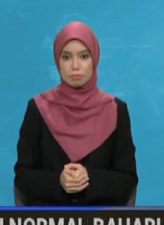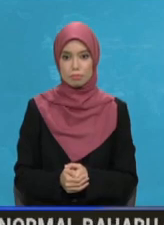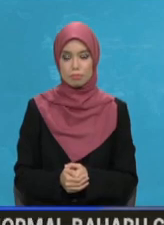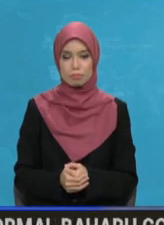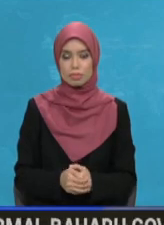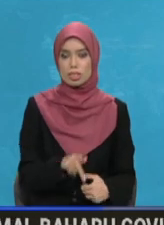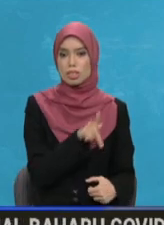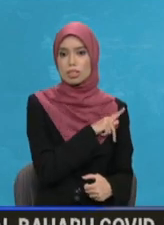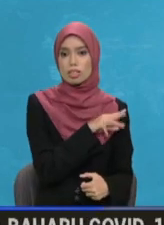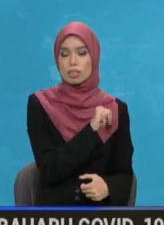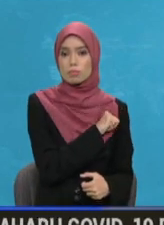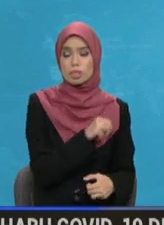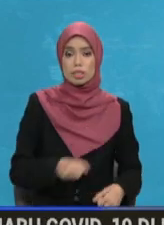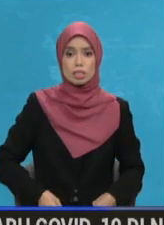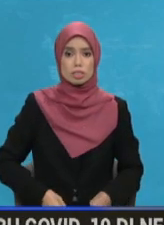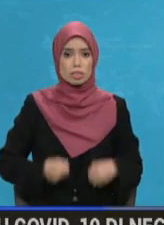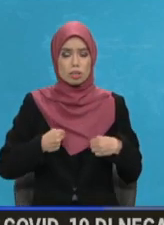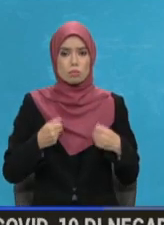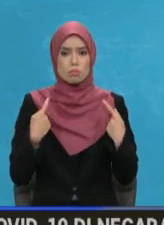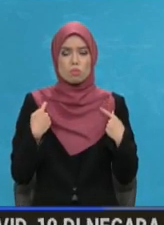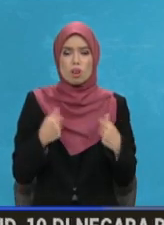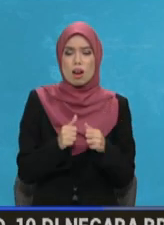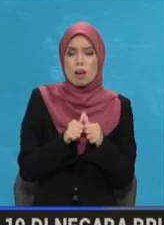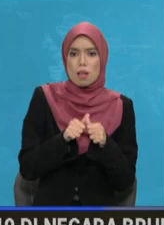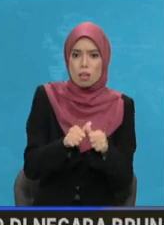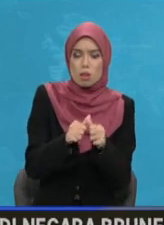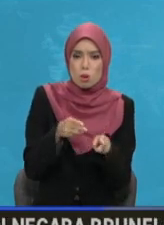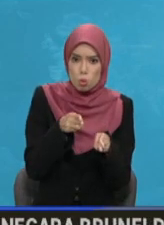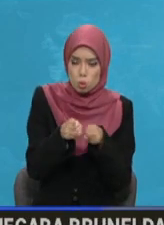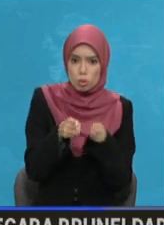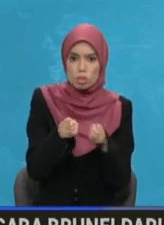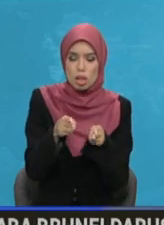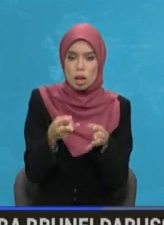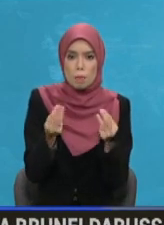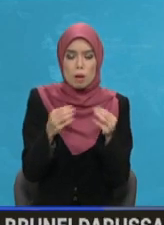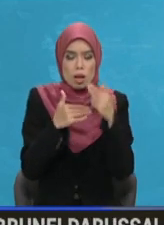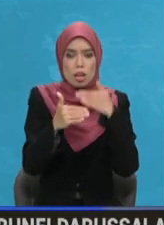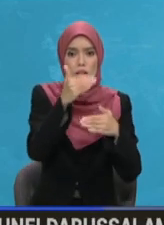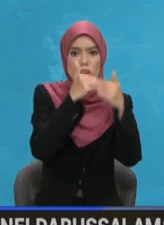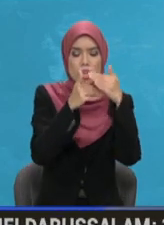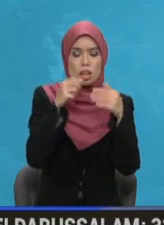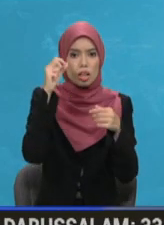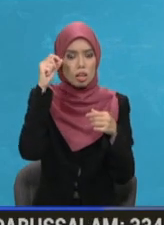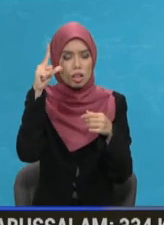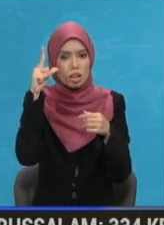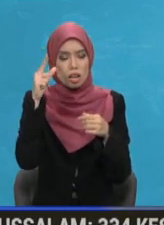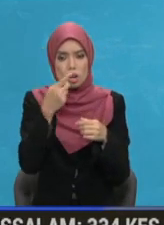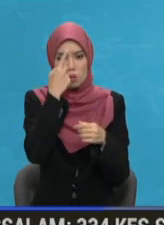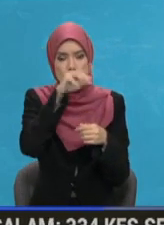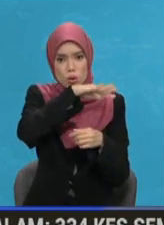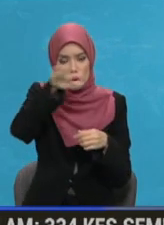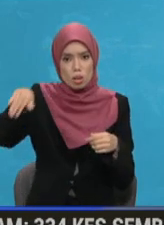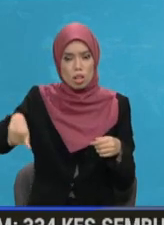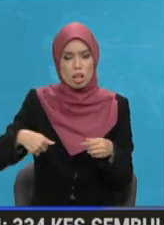Kementerian Kesehatan amat komited untuk menggandakan usaha ke arah meningkatkan kesadaran dan kepahaman orang ramai